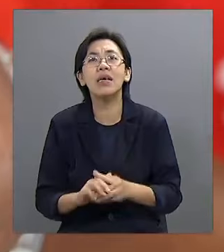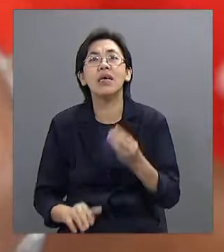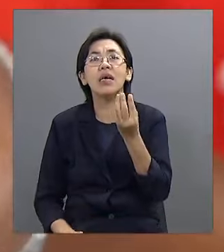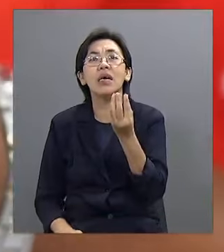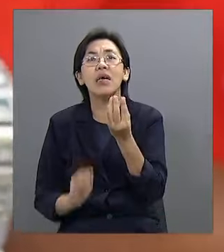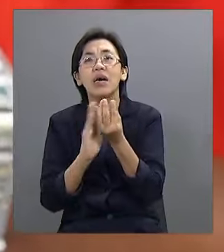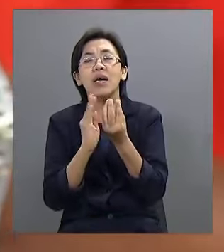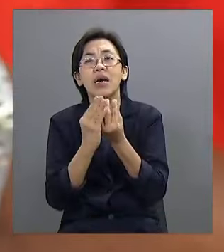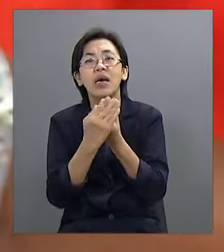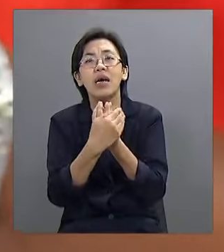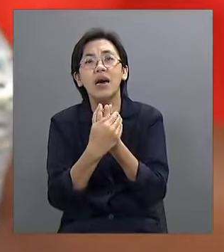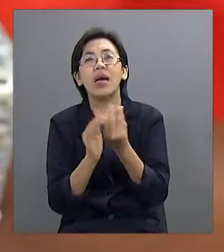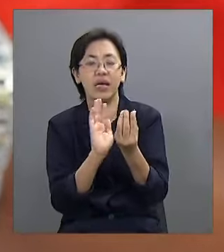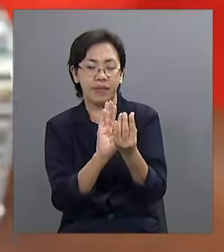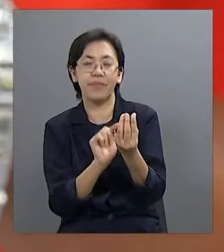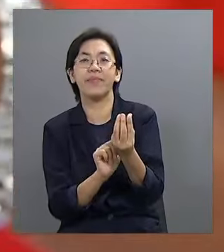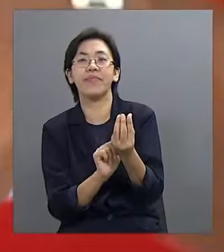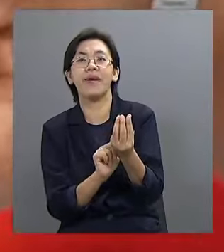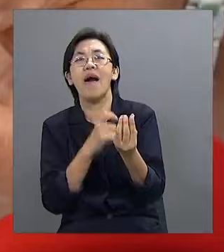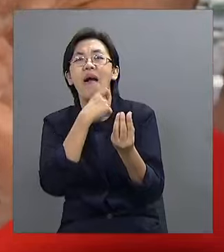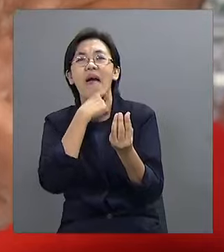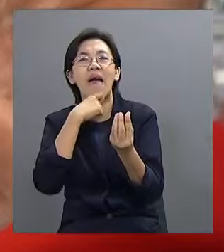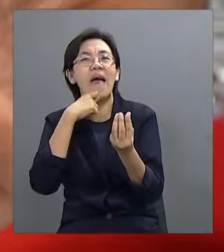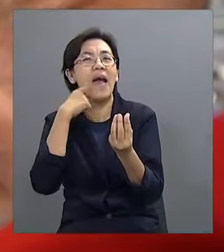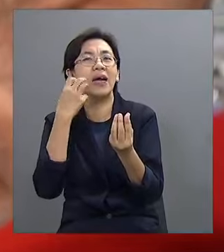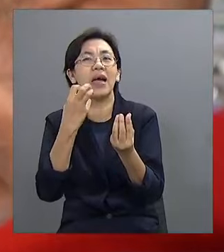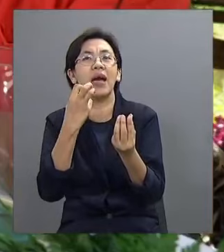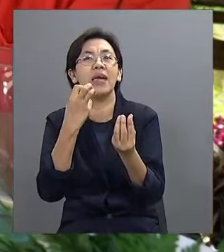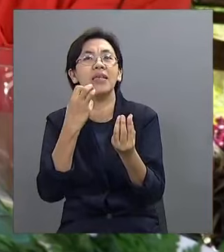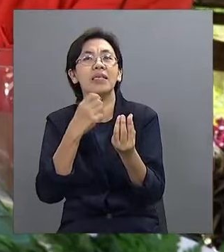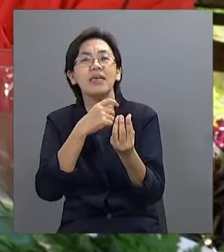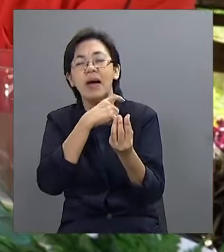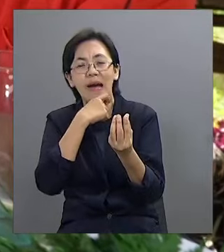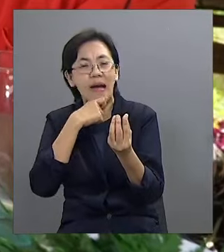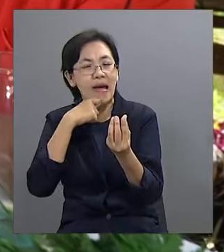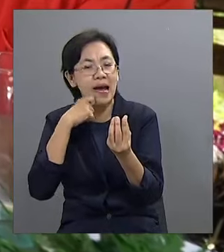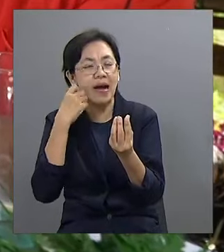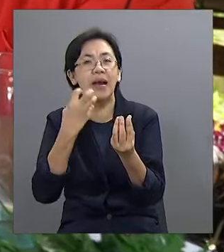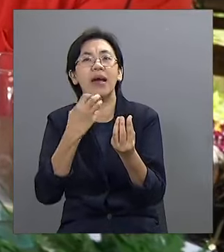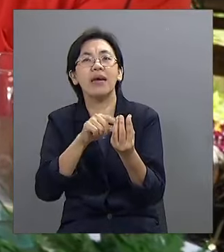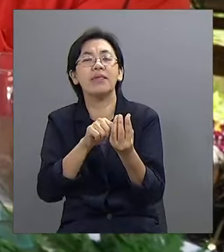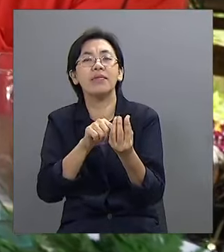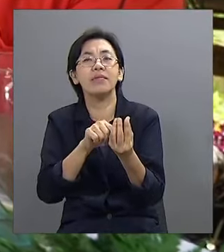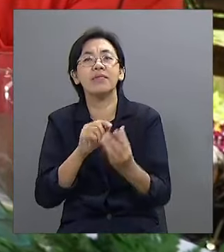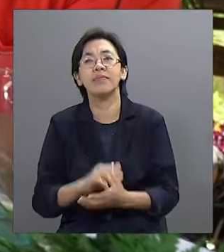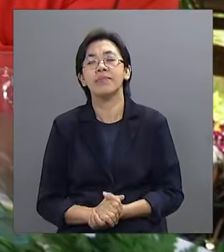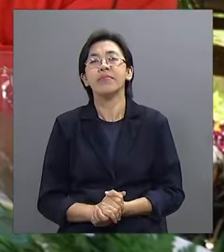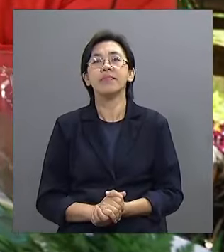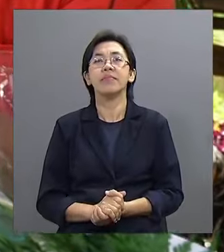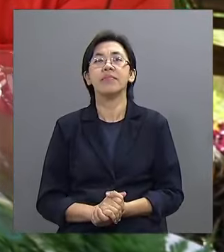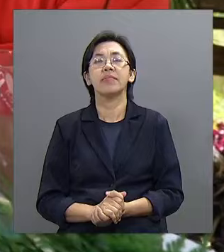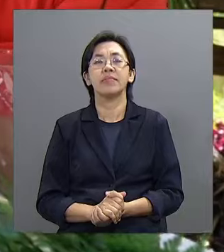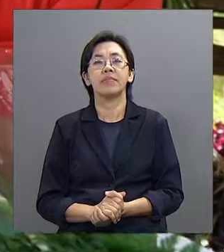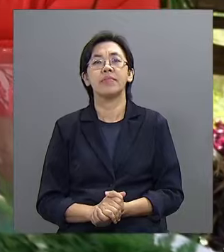สัตว์นั่นเลยเนา ะ มันก็จะแห้งแข็งอยู่เพราะตามรูปที่เรากำหนดไว้อย่างเงี้ยแล้วหลังจากนั้นเราก็จะเอามา ตก